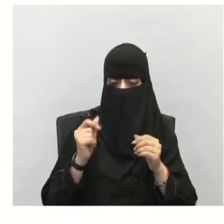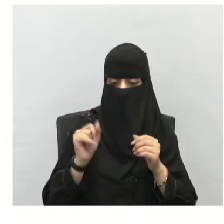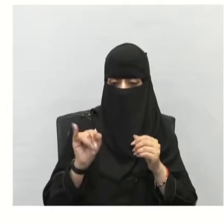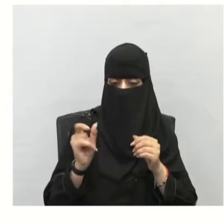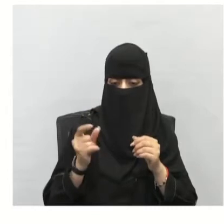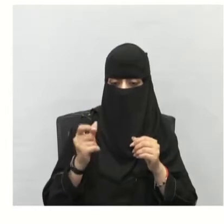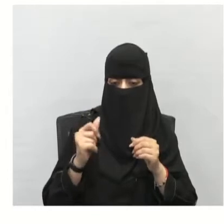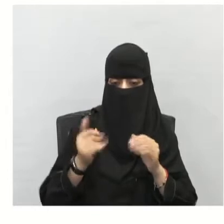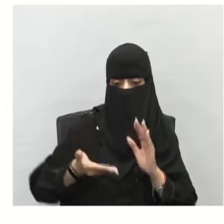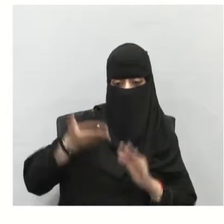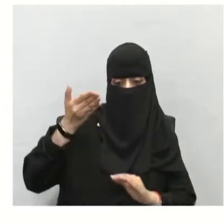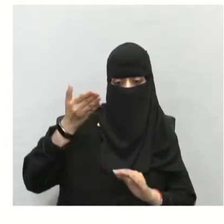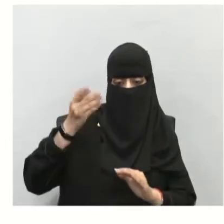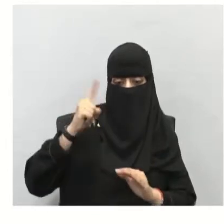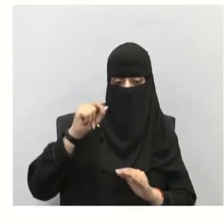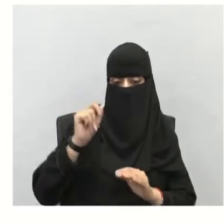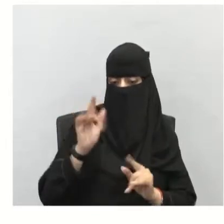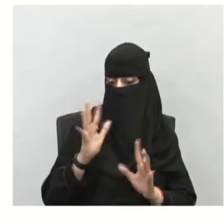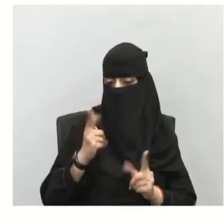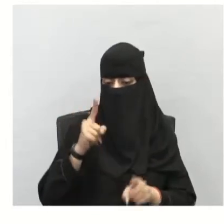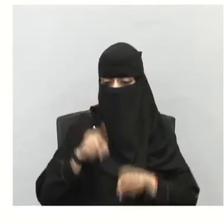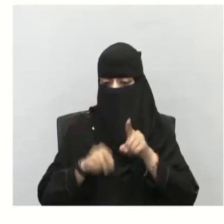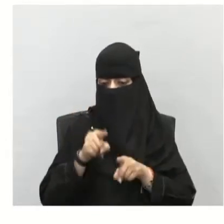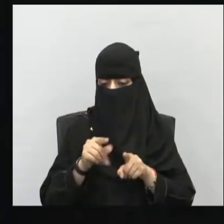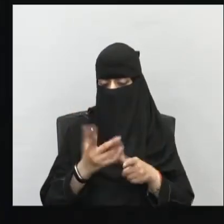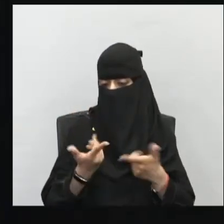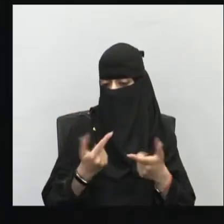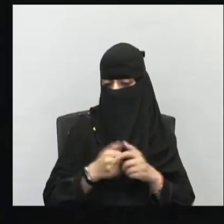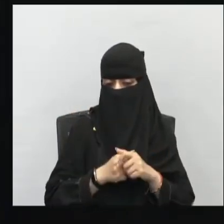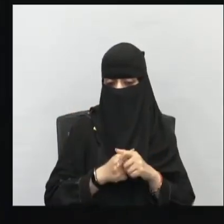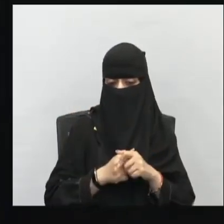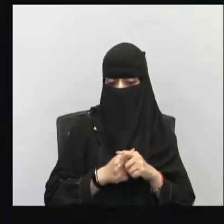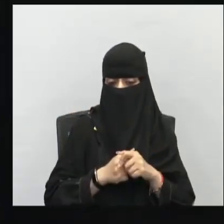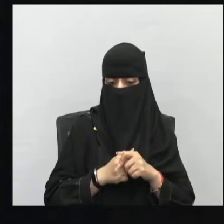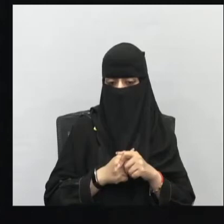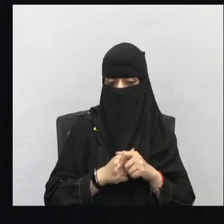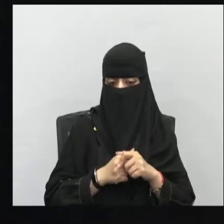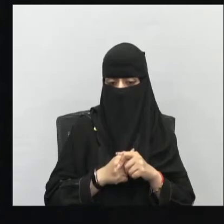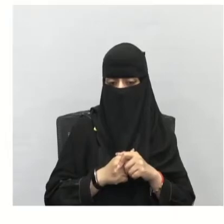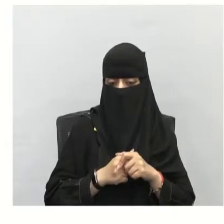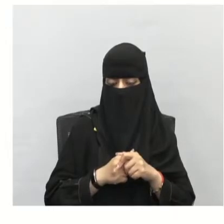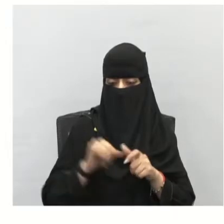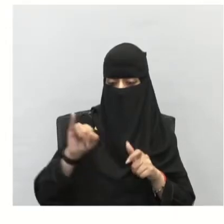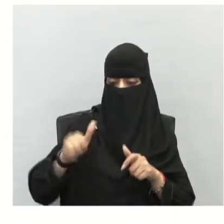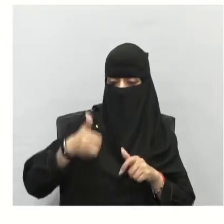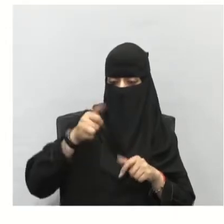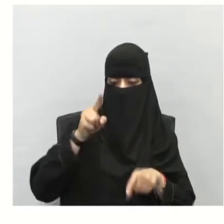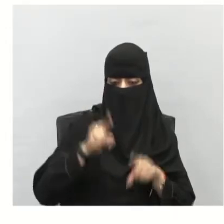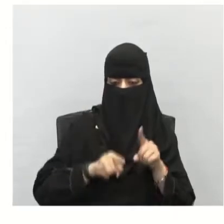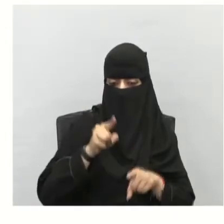النقود وأكبر عدد من النقود؟ لاحظوا معي هذه الكلمة، كلمة ما